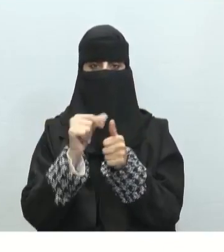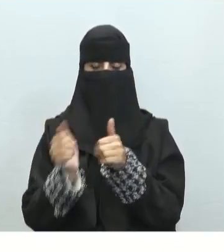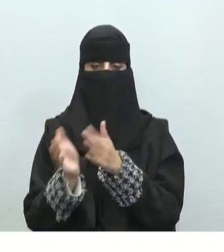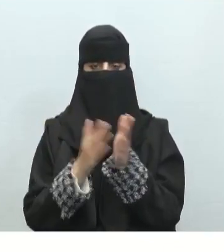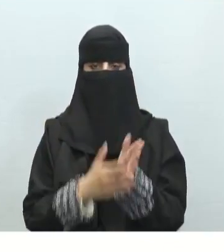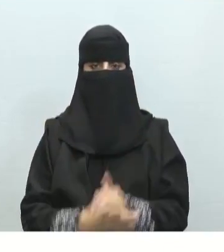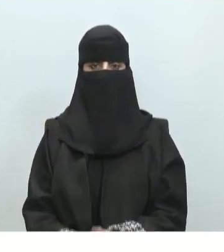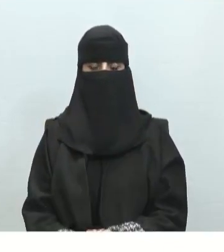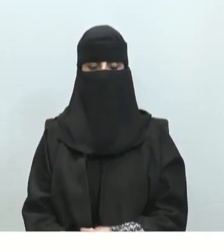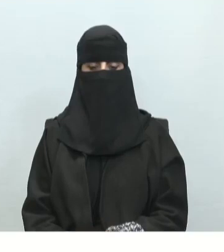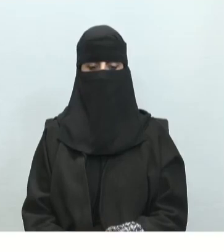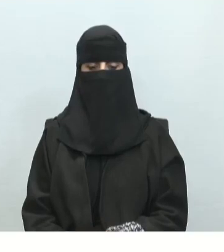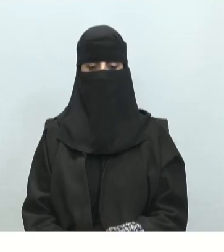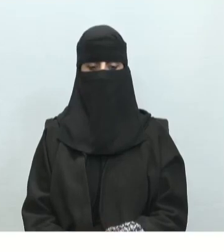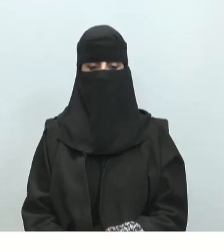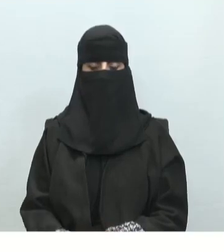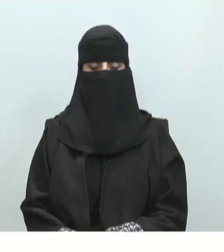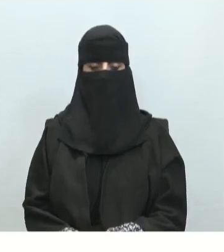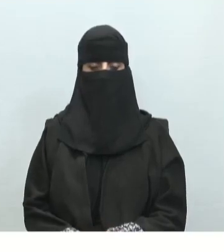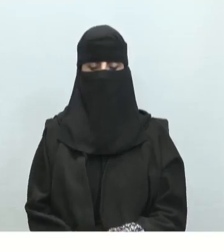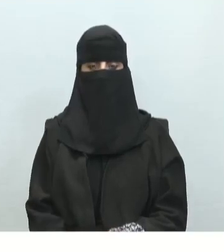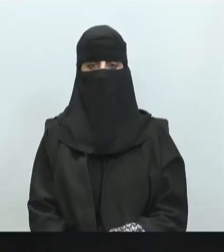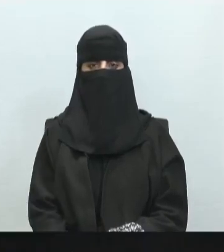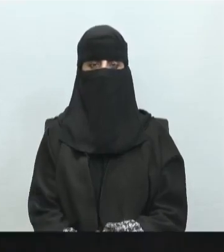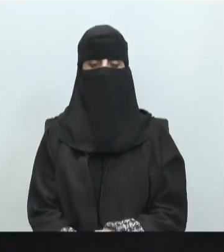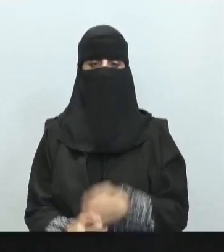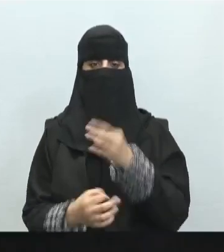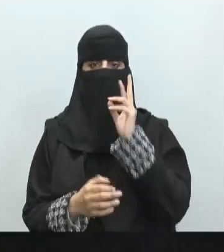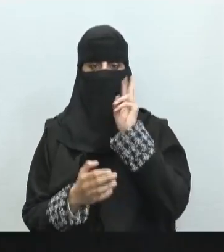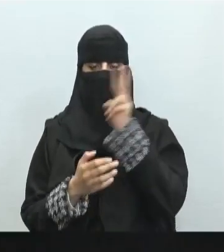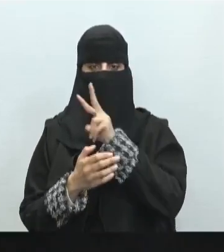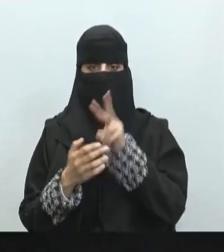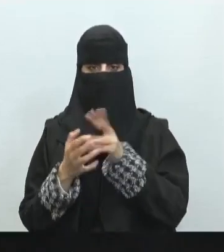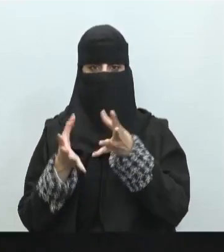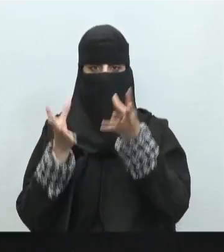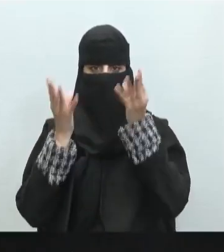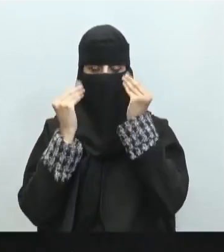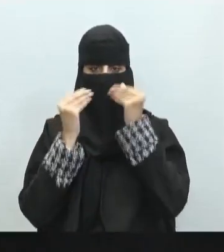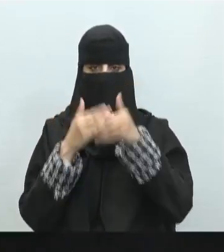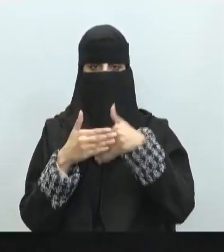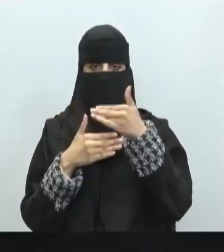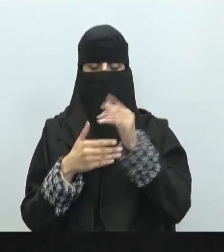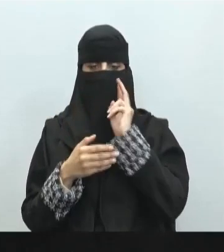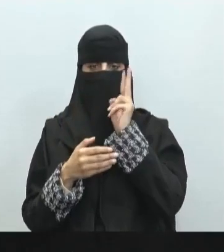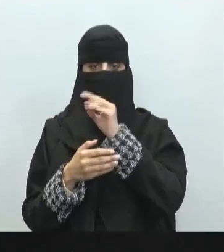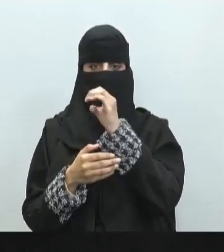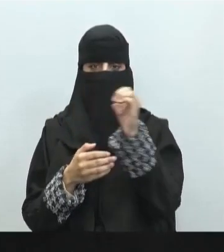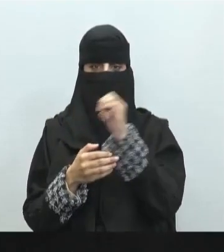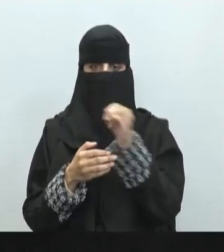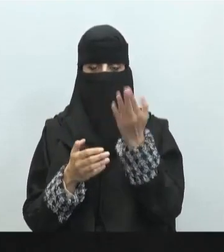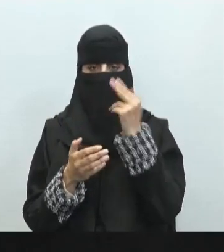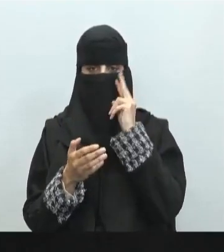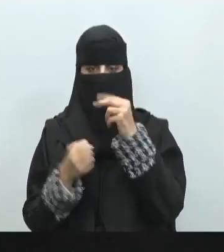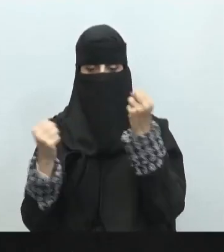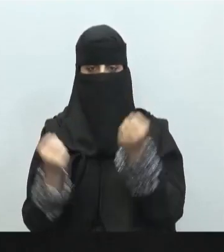الاخير اتامل ايها الابطال واعود واطبق على الامثله السابقه